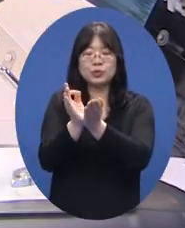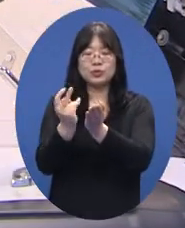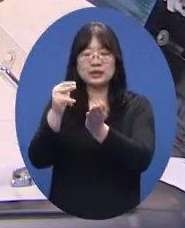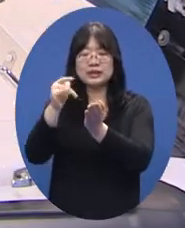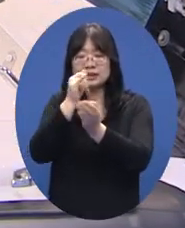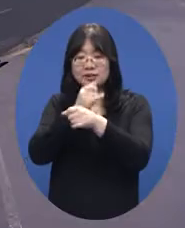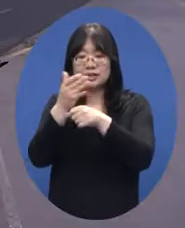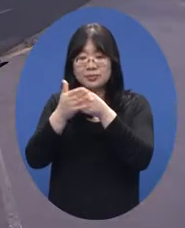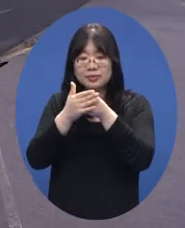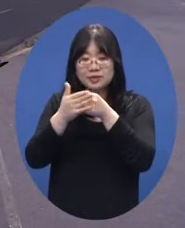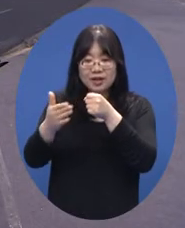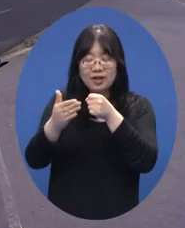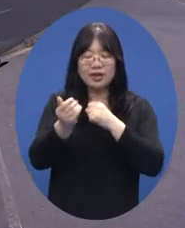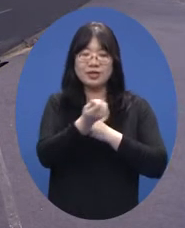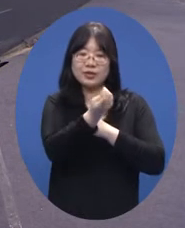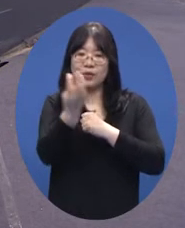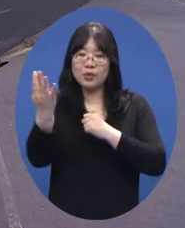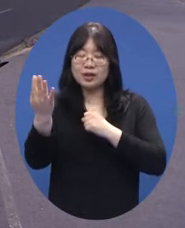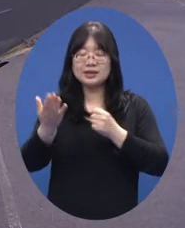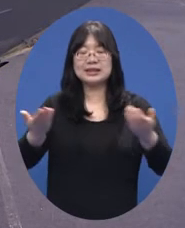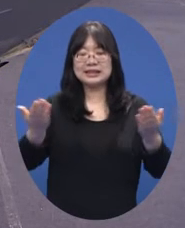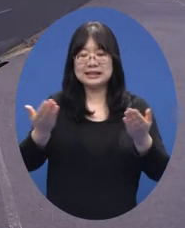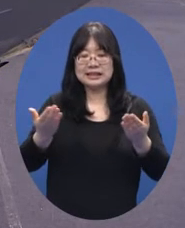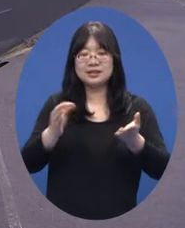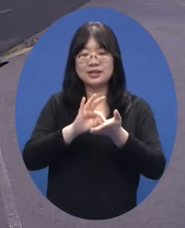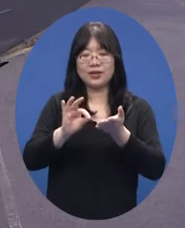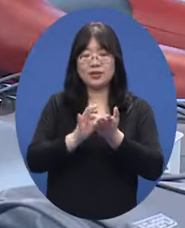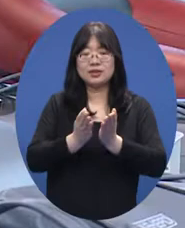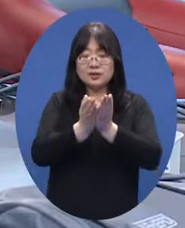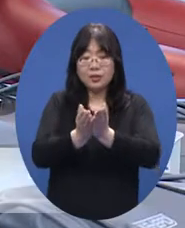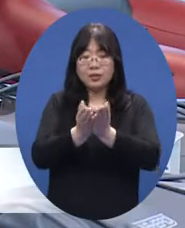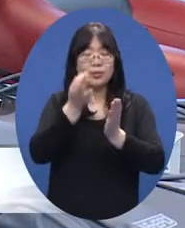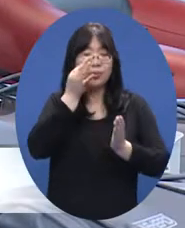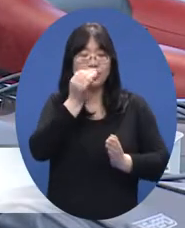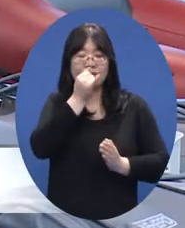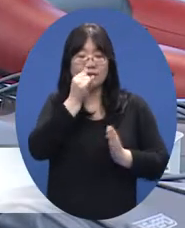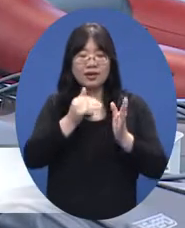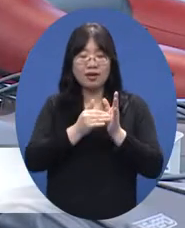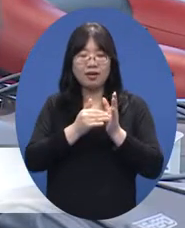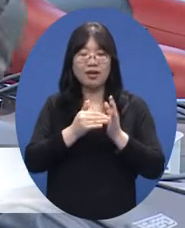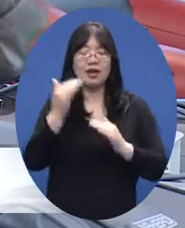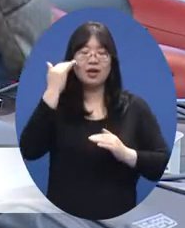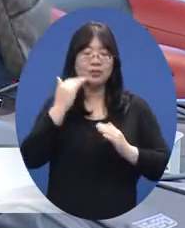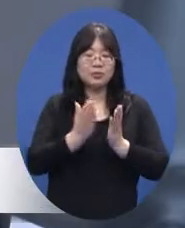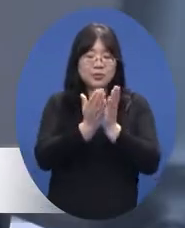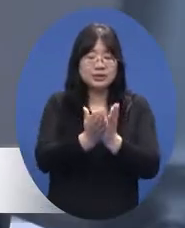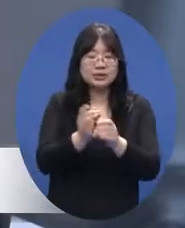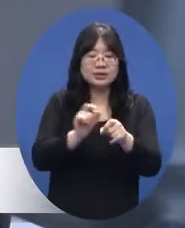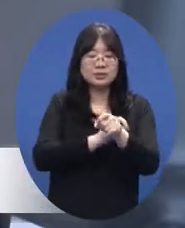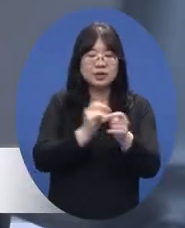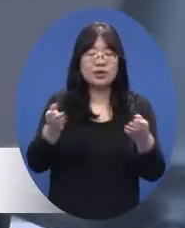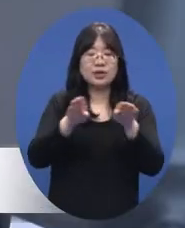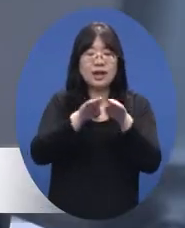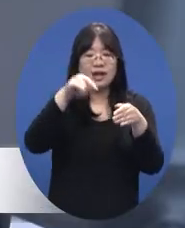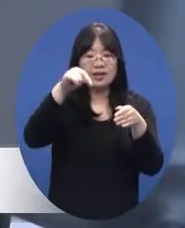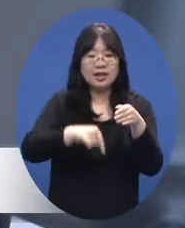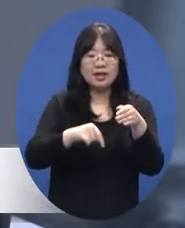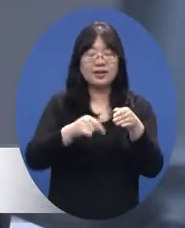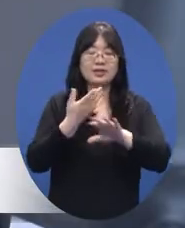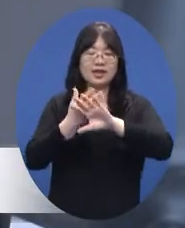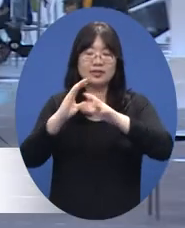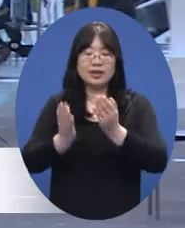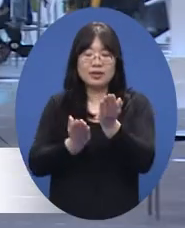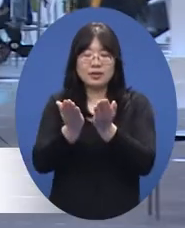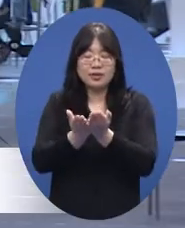작업선과 순시선, 소방선 등의 다양한 업무용 선박을 선보입니다. 또 한국보트특별관에선 해외 명품 선박과 비교해도 손색